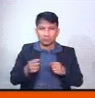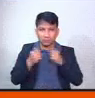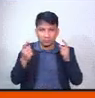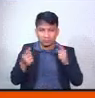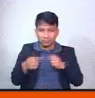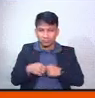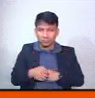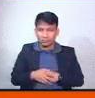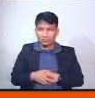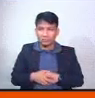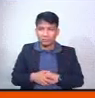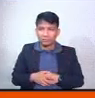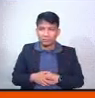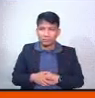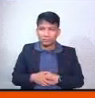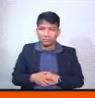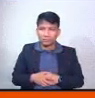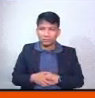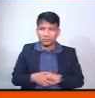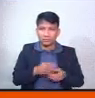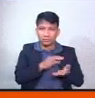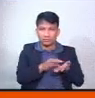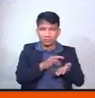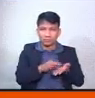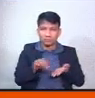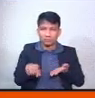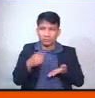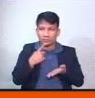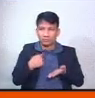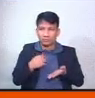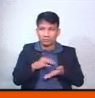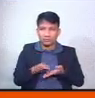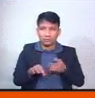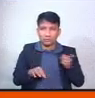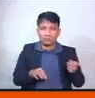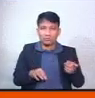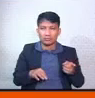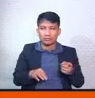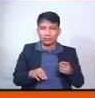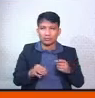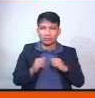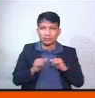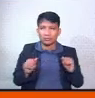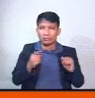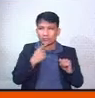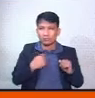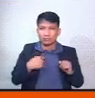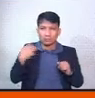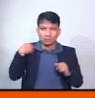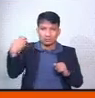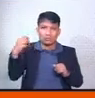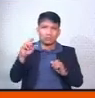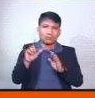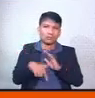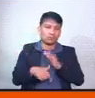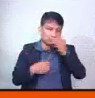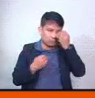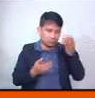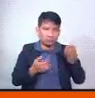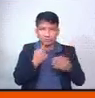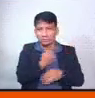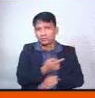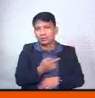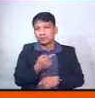nagugulat. So, yan ay sa accounting po yan. Hindi naman sa akin. Apo. Pero anyway, wala pa kasi yung boss namin. Mamaya, sasabihin ko na